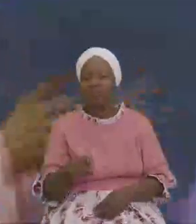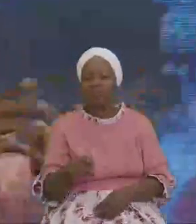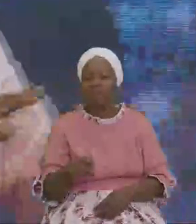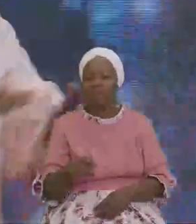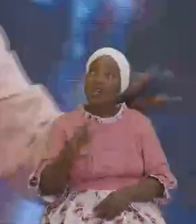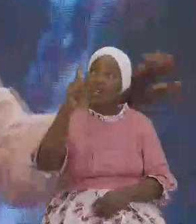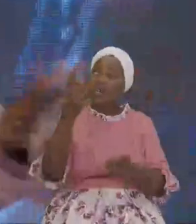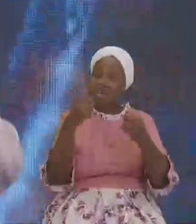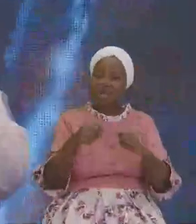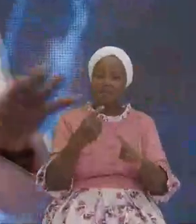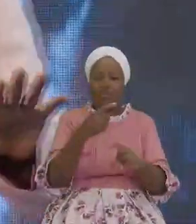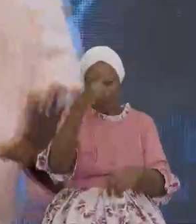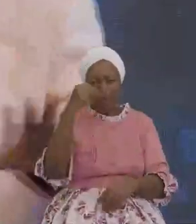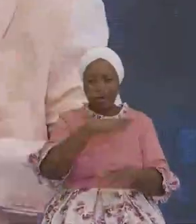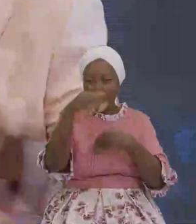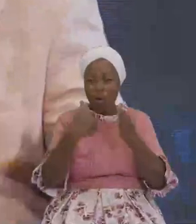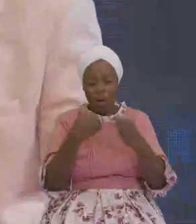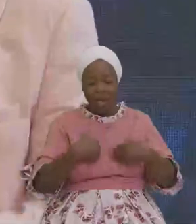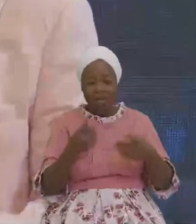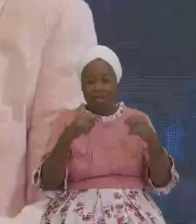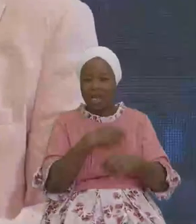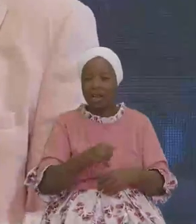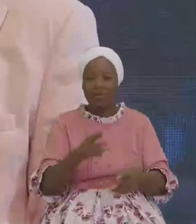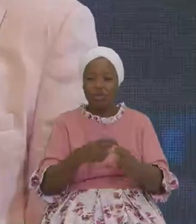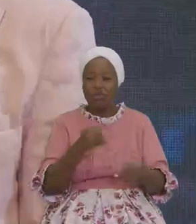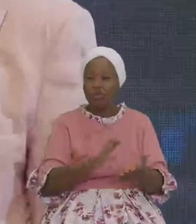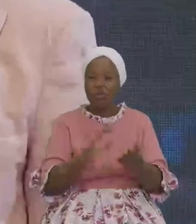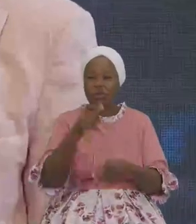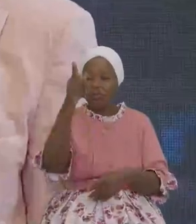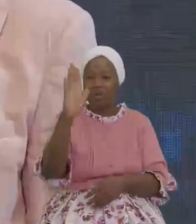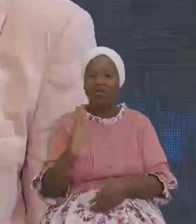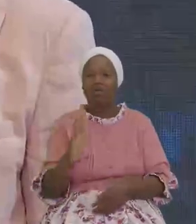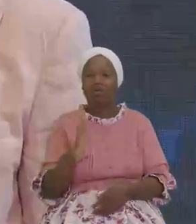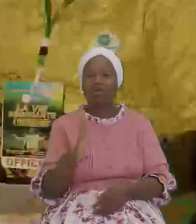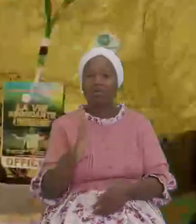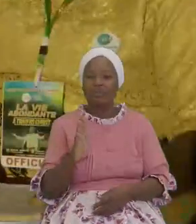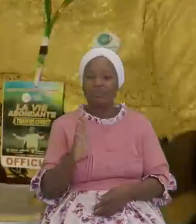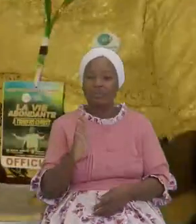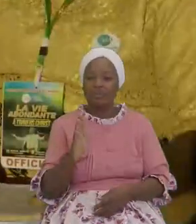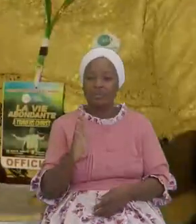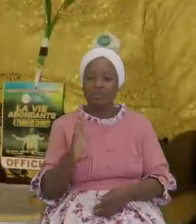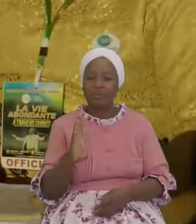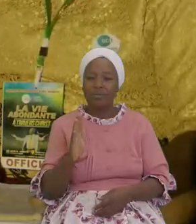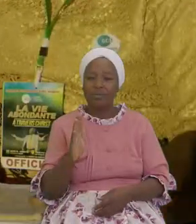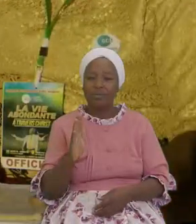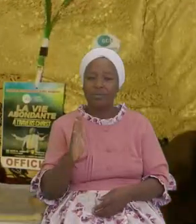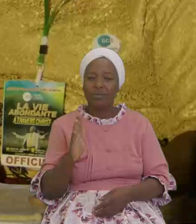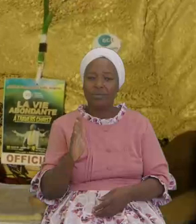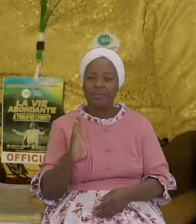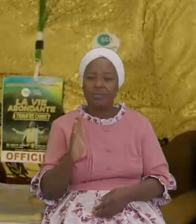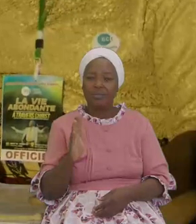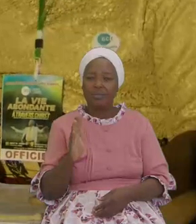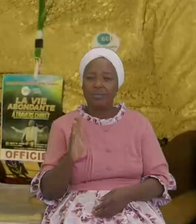Il est venu à cause d'elle. Il est venu parce que tous sont péchés et sont privés de la gloire de Dieu.